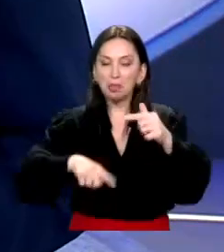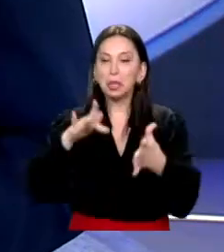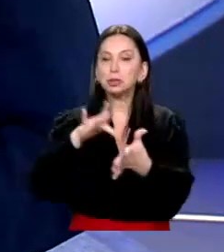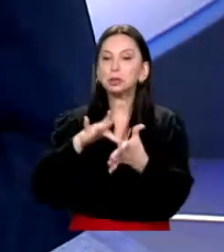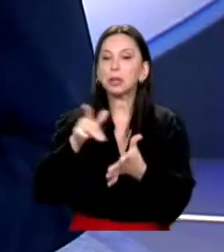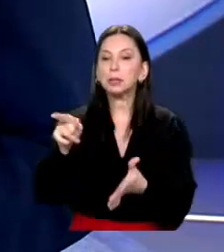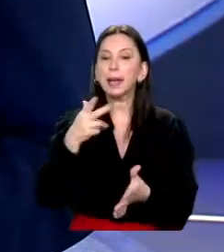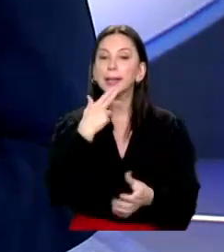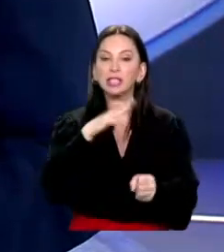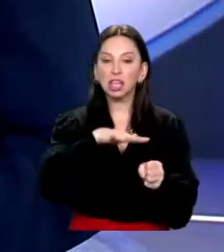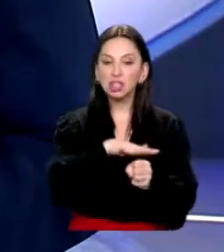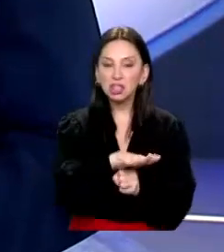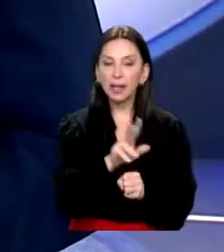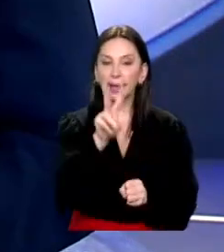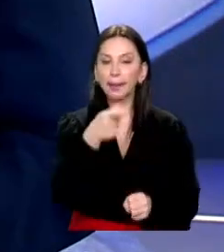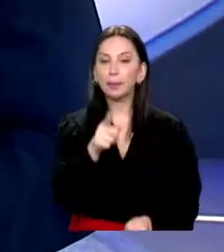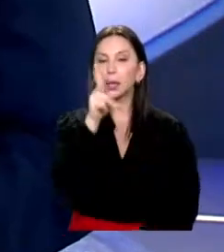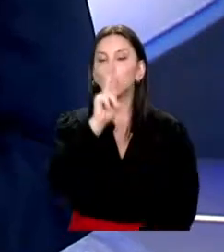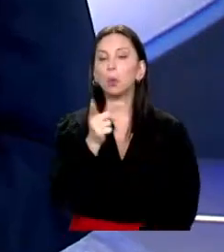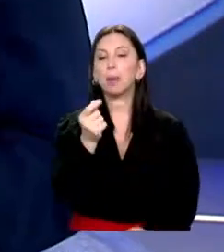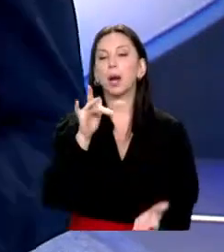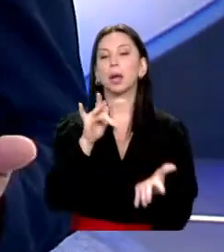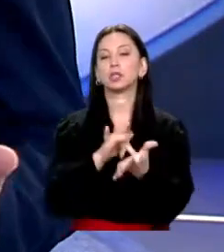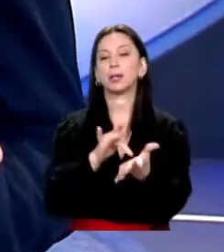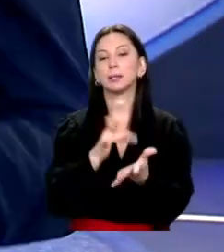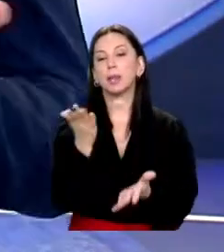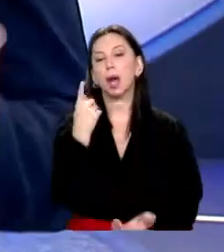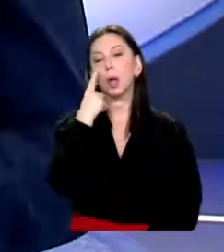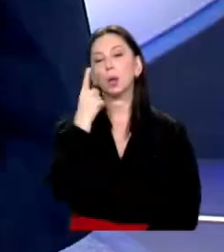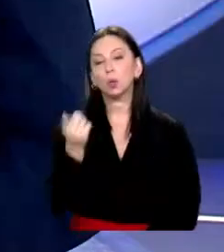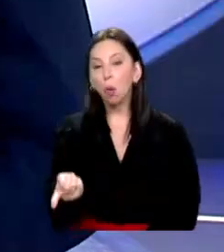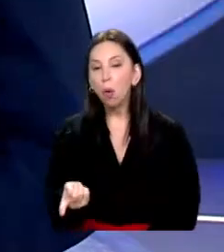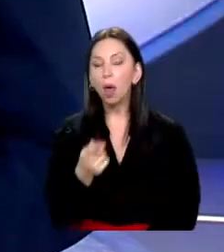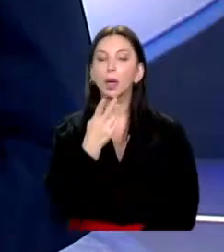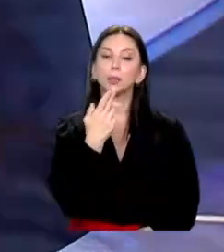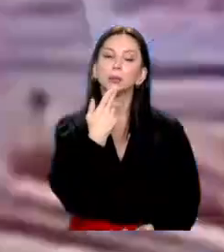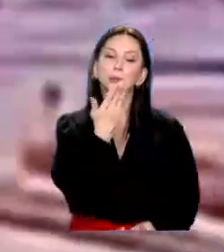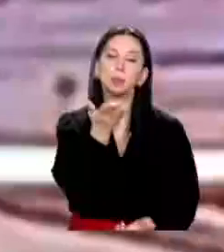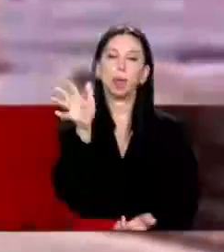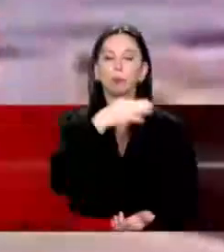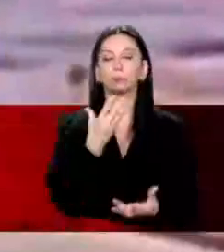aldı. Kadına şiddete 7200 lira para cezası haliyle isyan ettirdi.